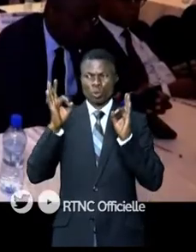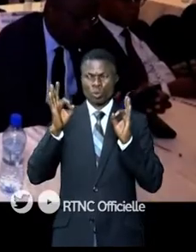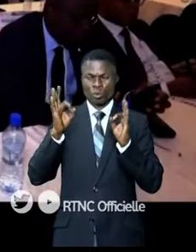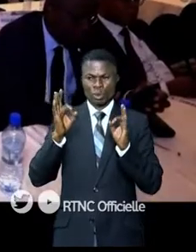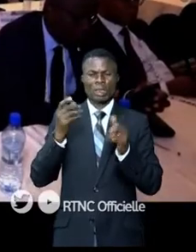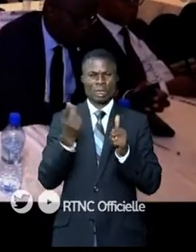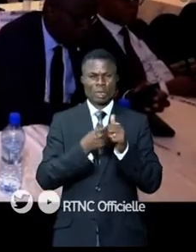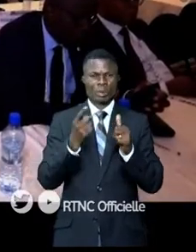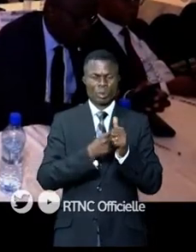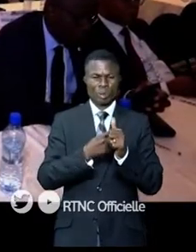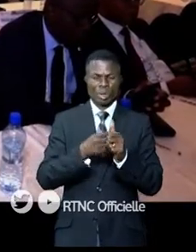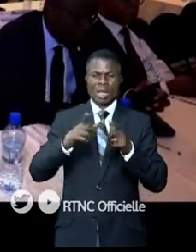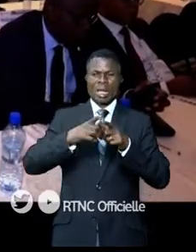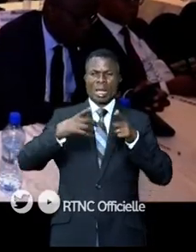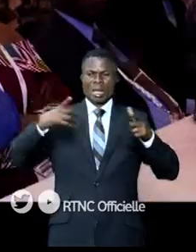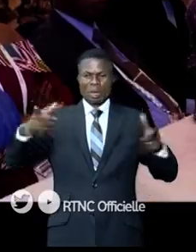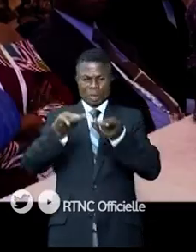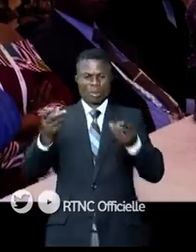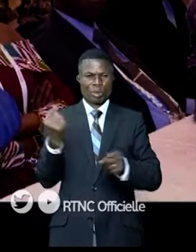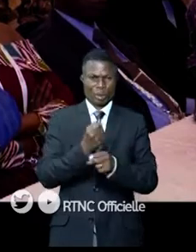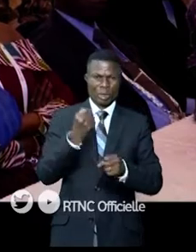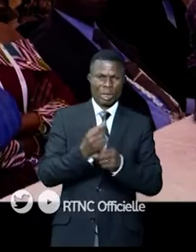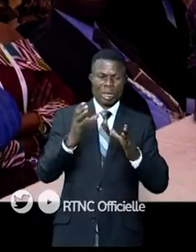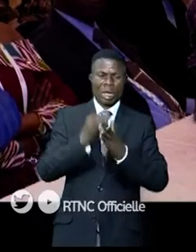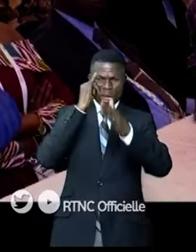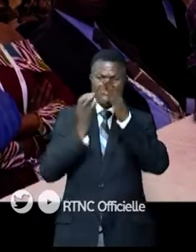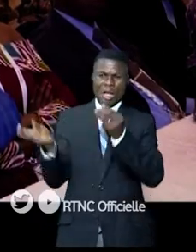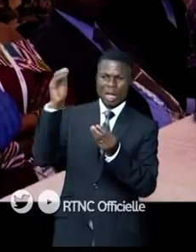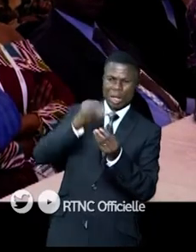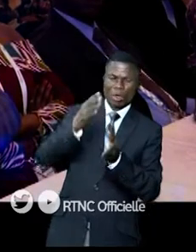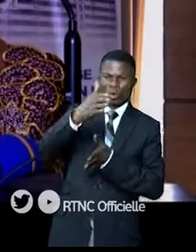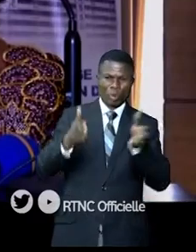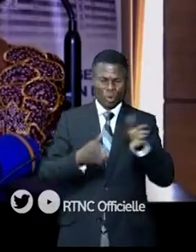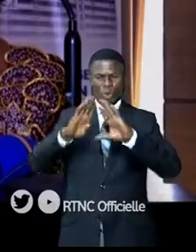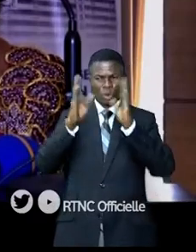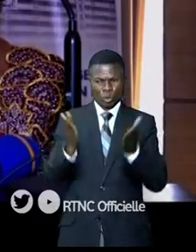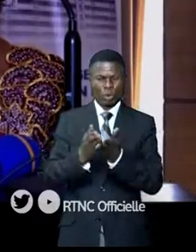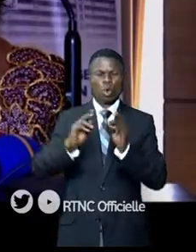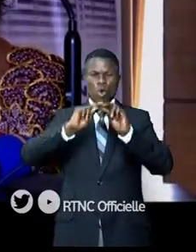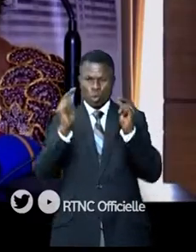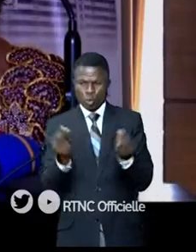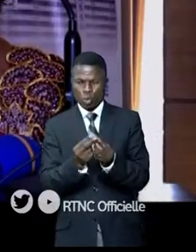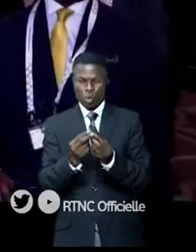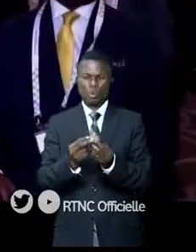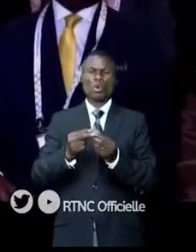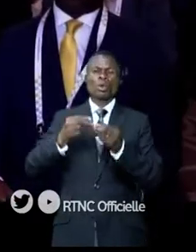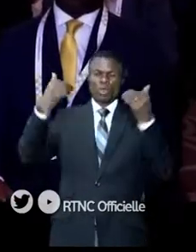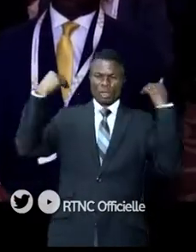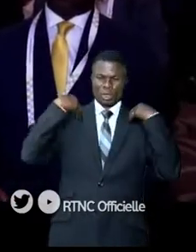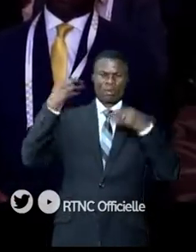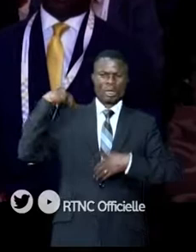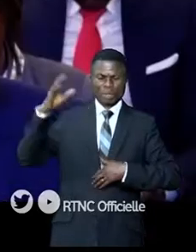c'est notamment l'élargissement des champs d'application avec l'intégration à la Caisse de toutes les catégories des mandataires de l'État, dont